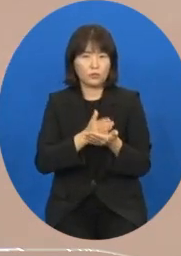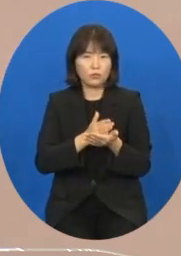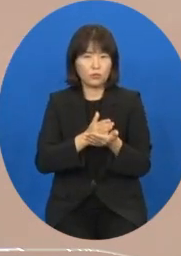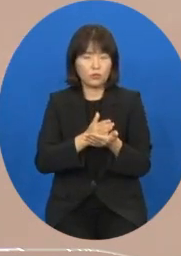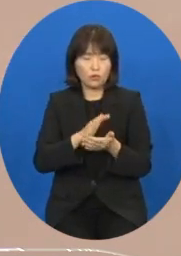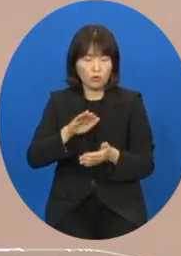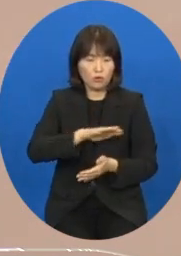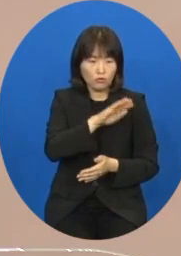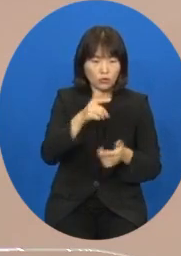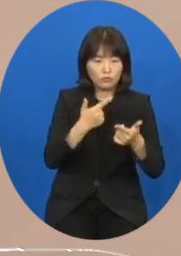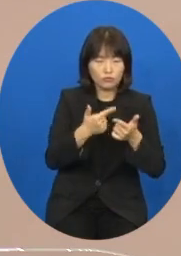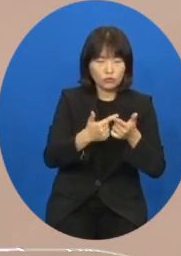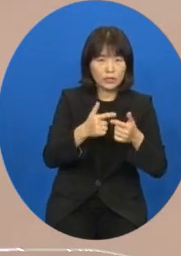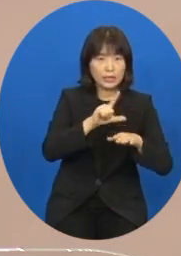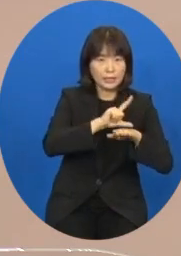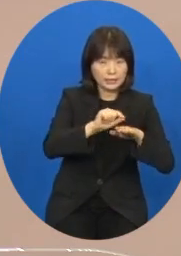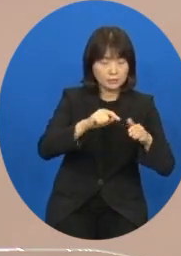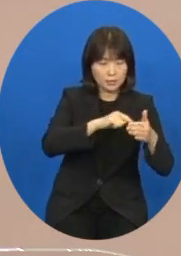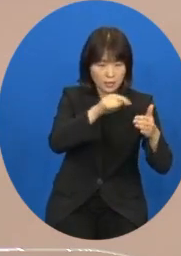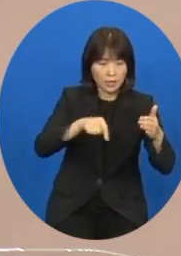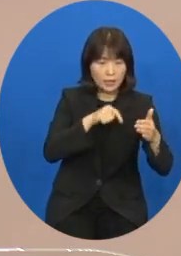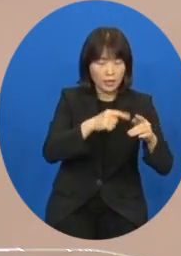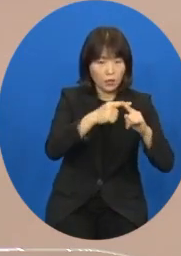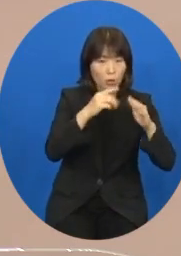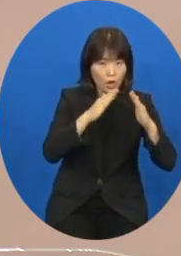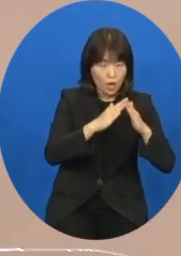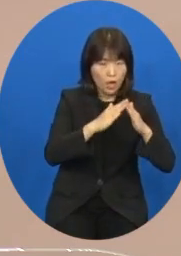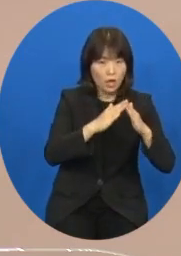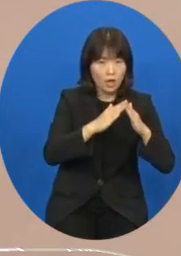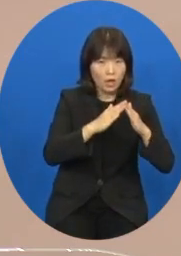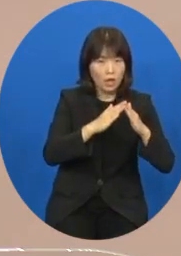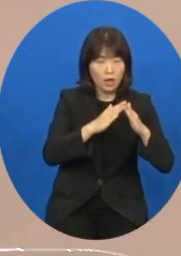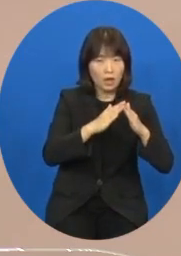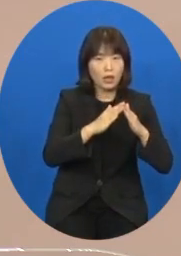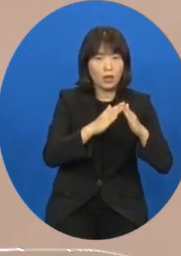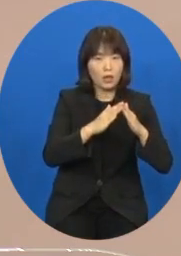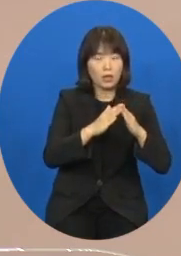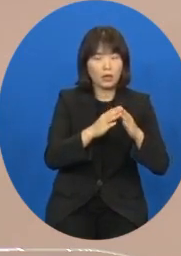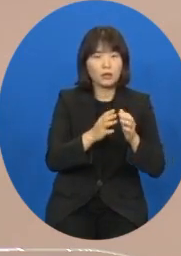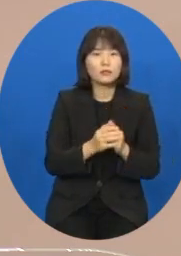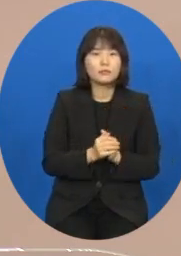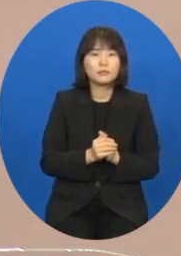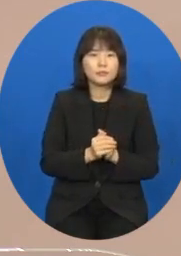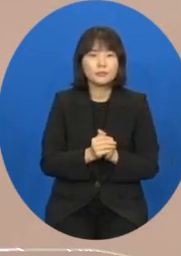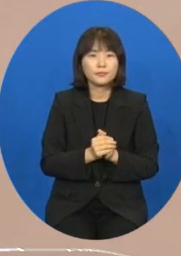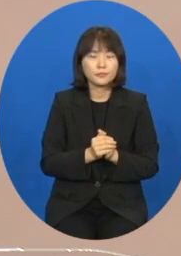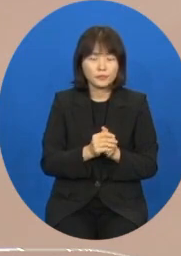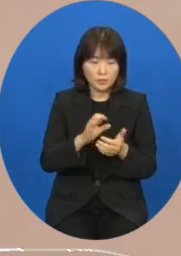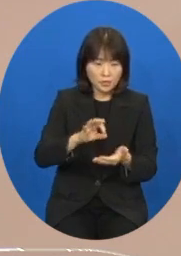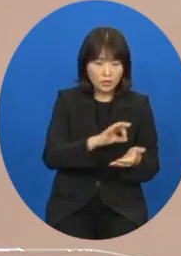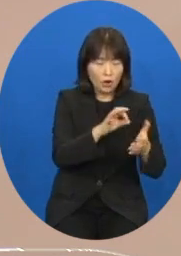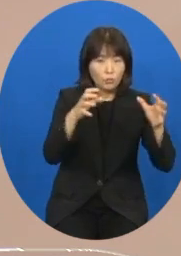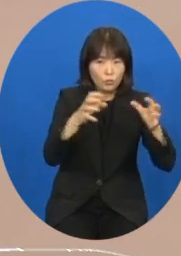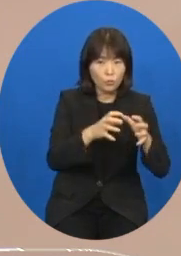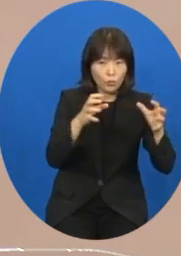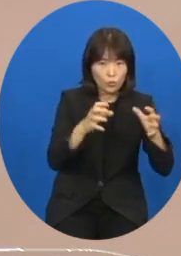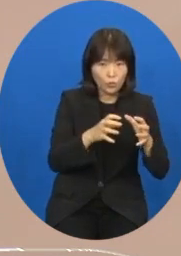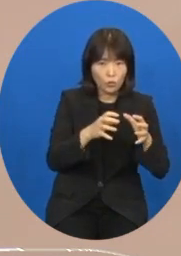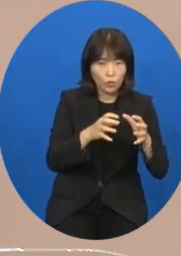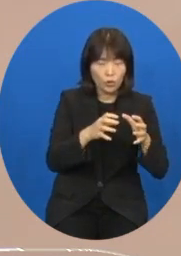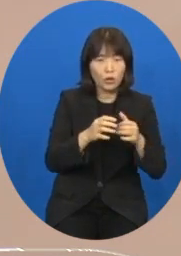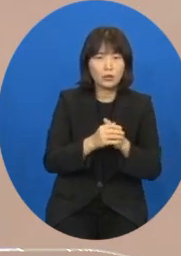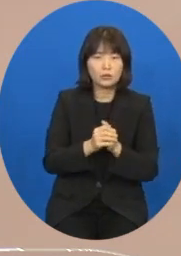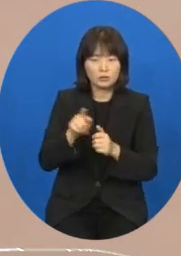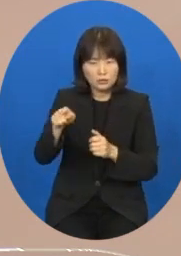부산 지방 교회들이 쉽지 않지만 우리끼리 좀 헌금을 모아서 그